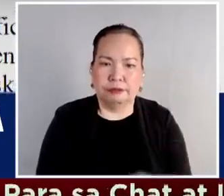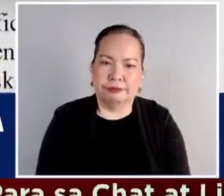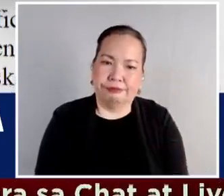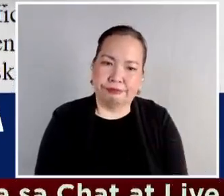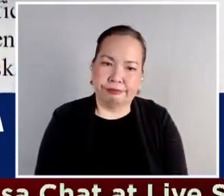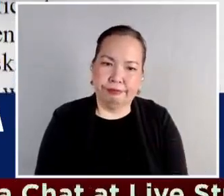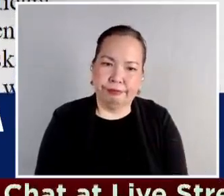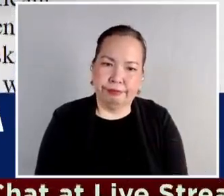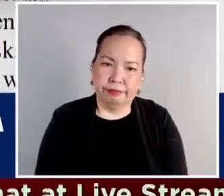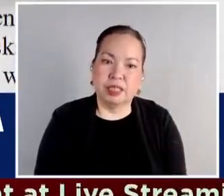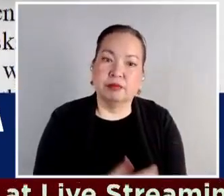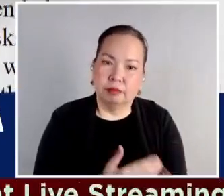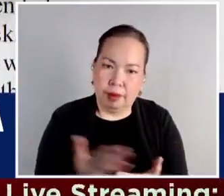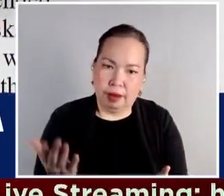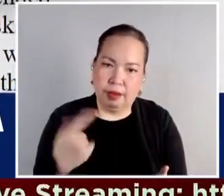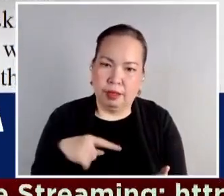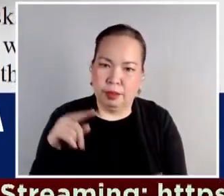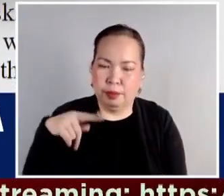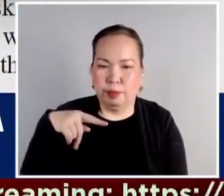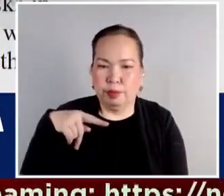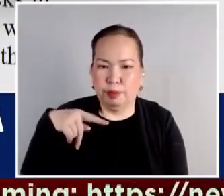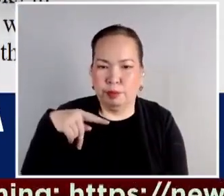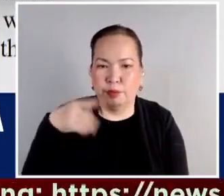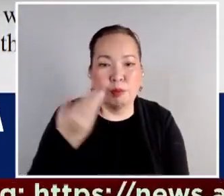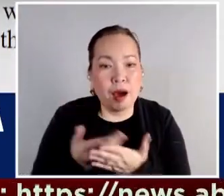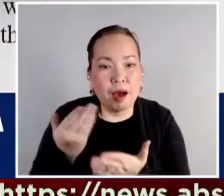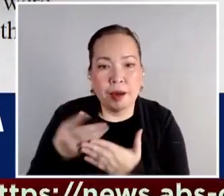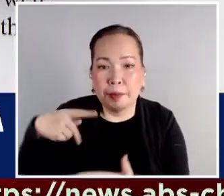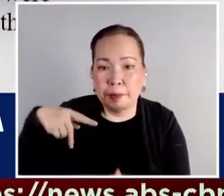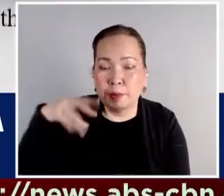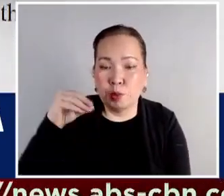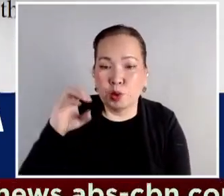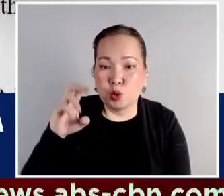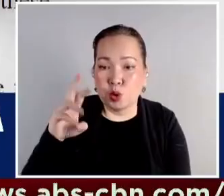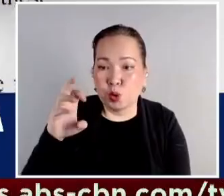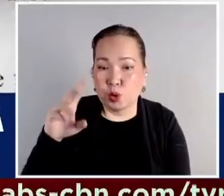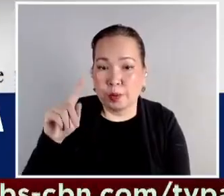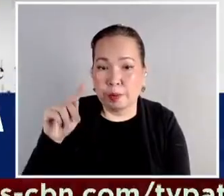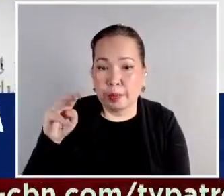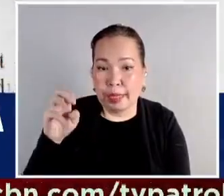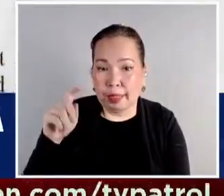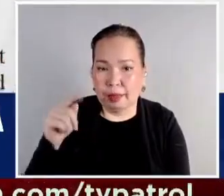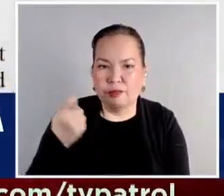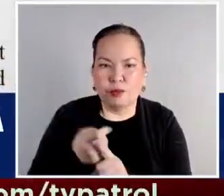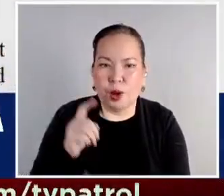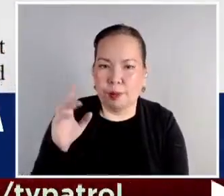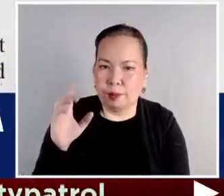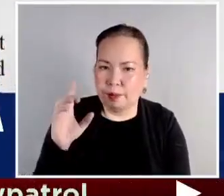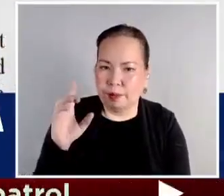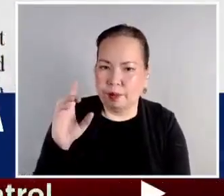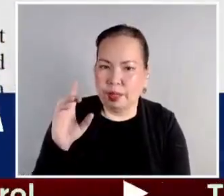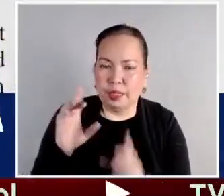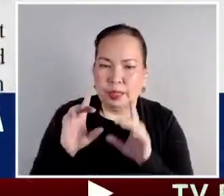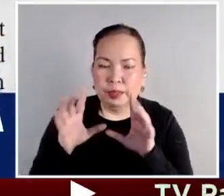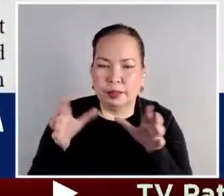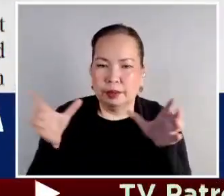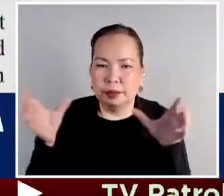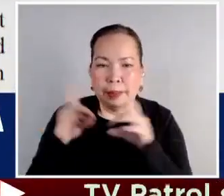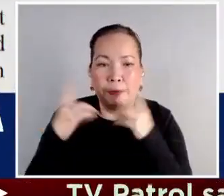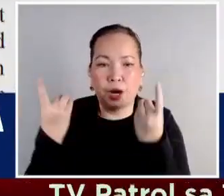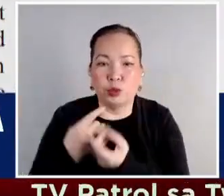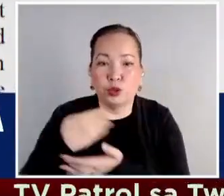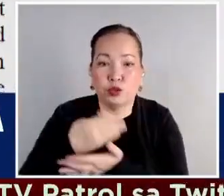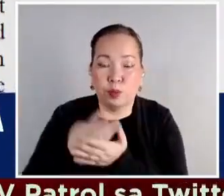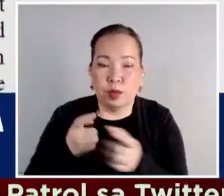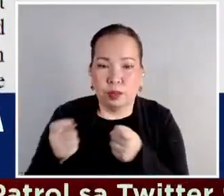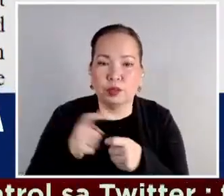ang binili ng procurement service na Department of Budget and Management o PSDBM. Dahil sa mahal na presyo,